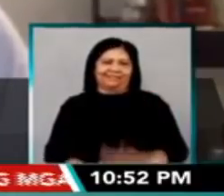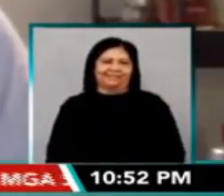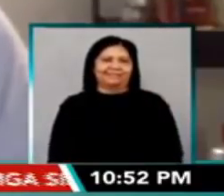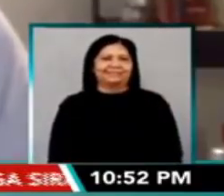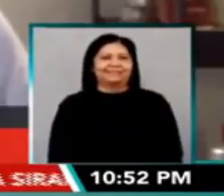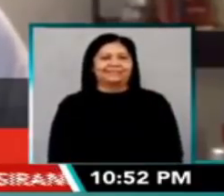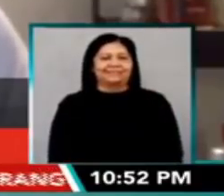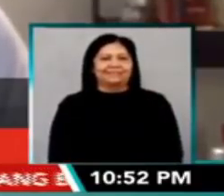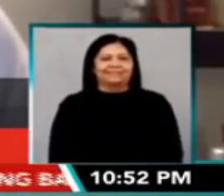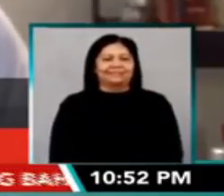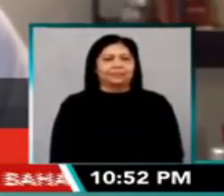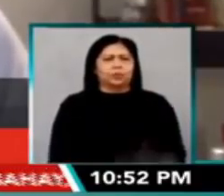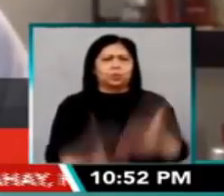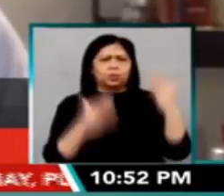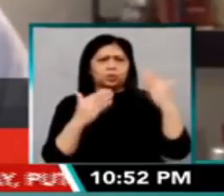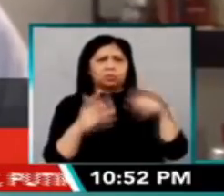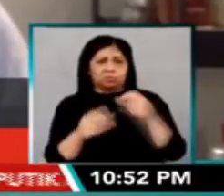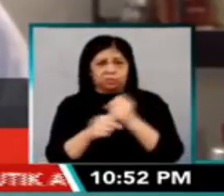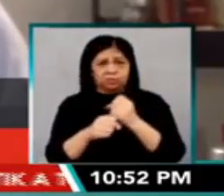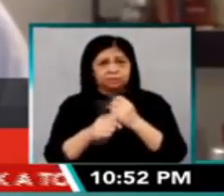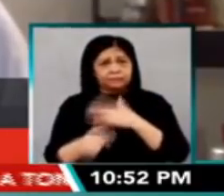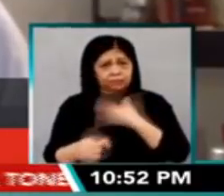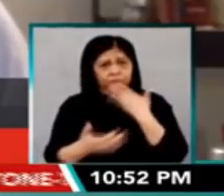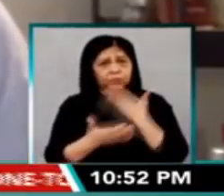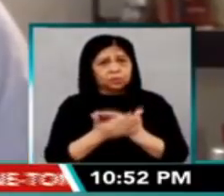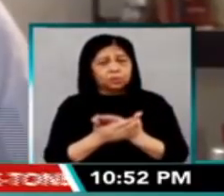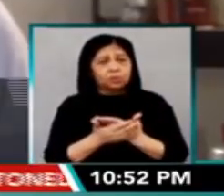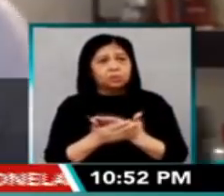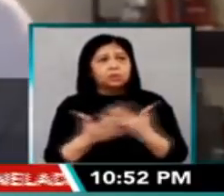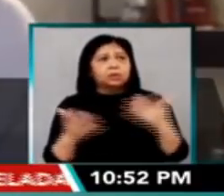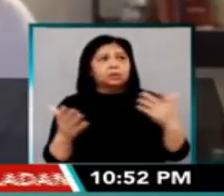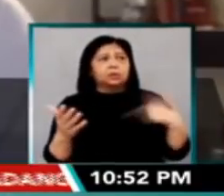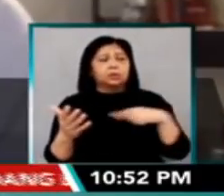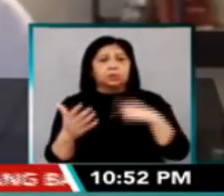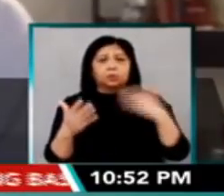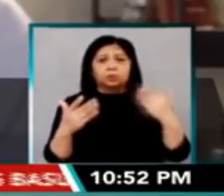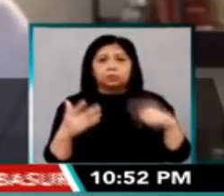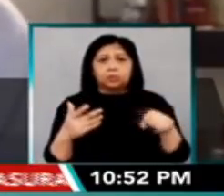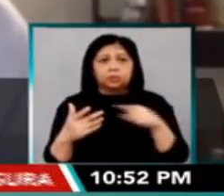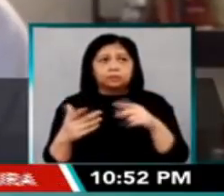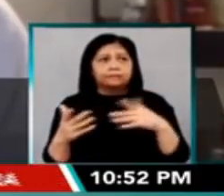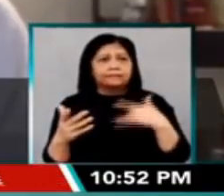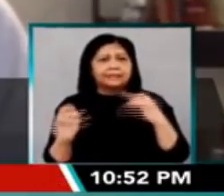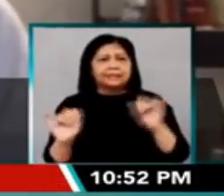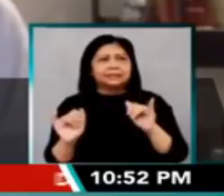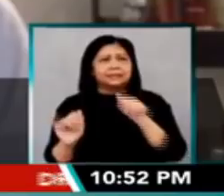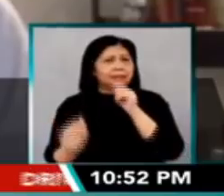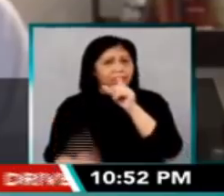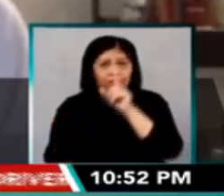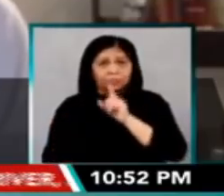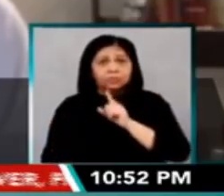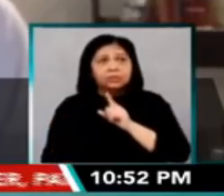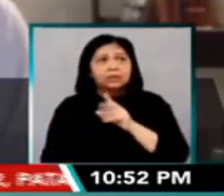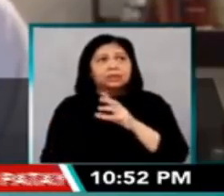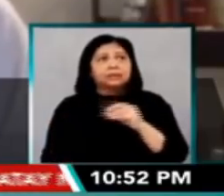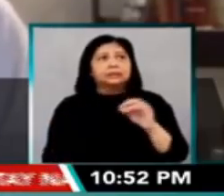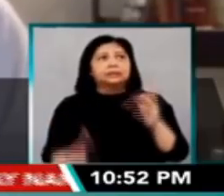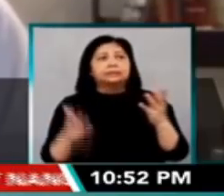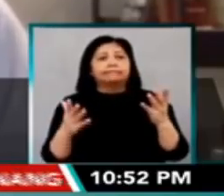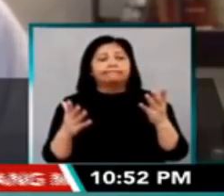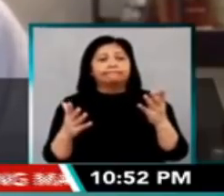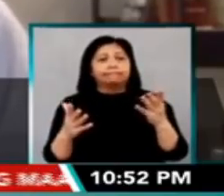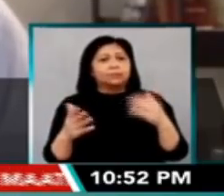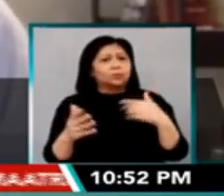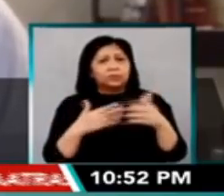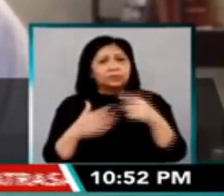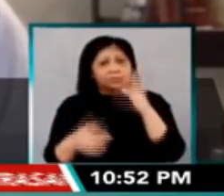We hope it makes you feel good. We hope that you feel like you're not alone and that whatever you're going